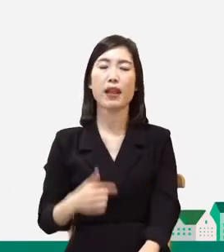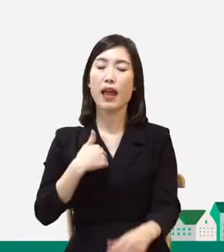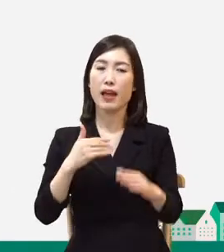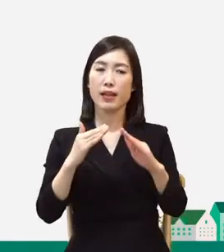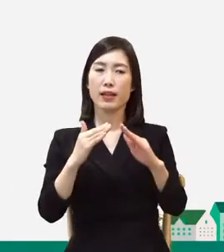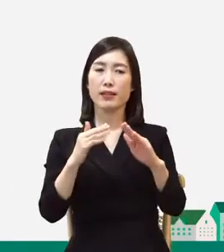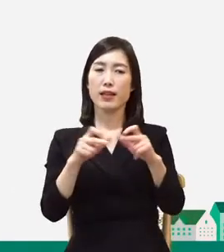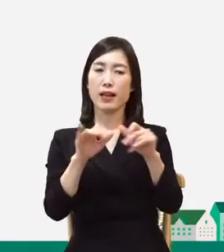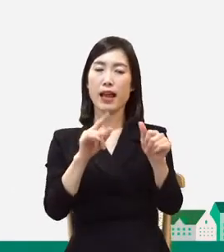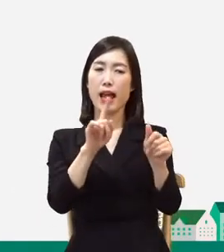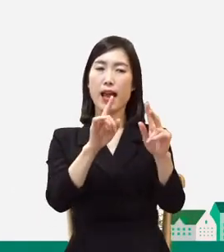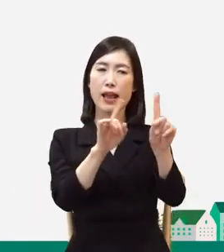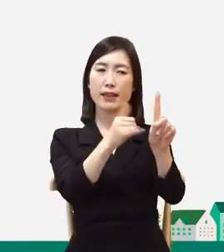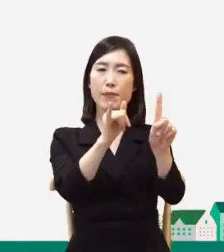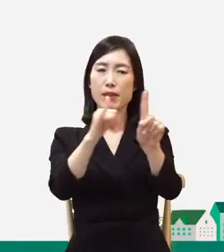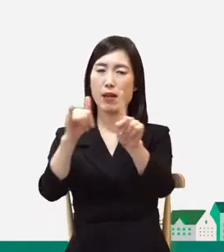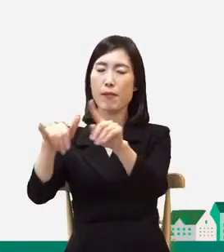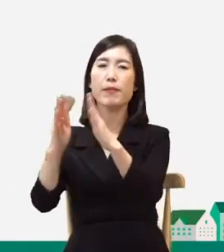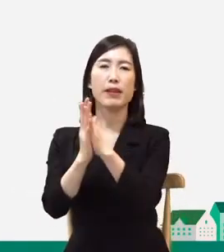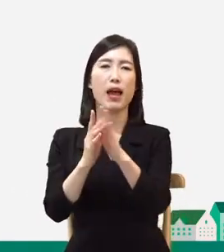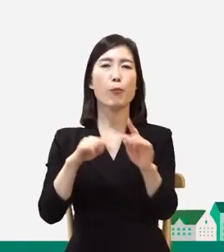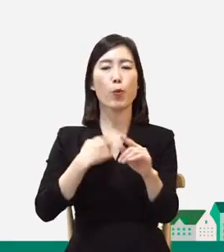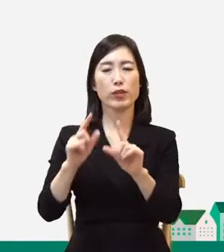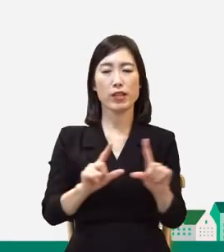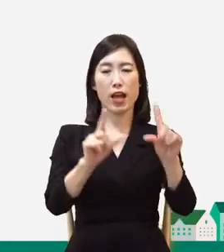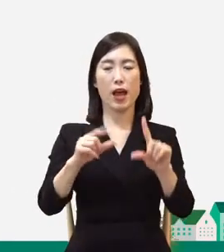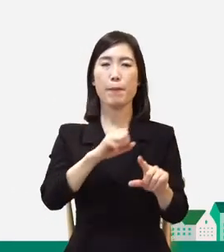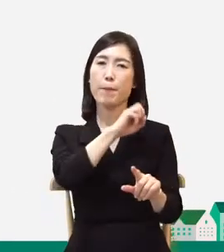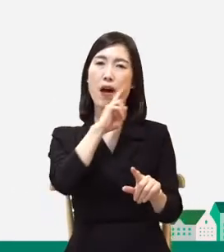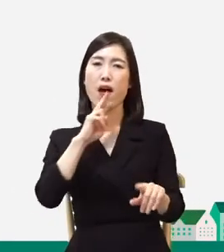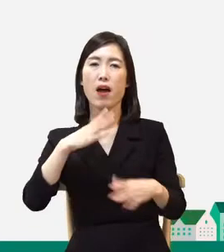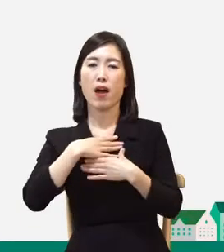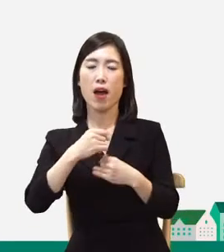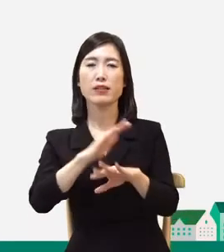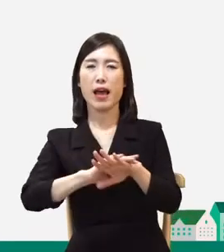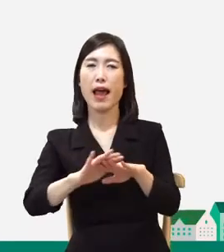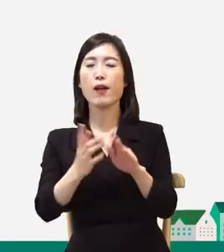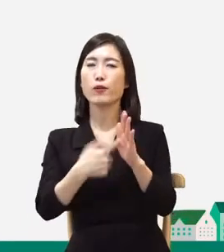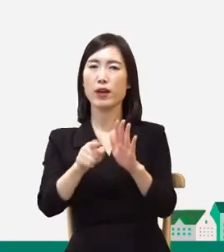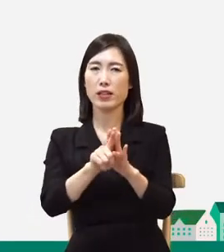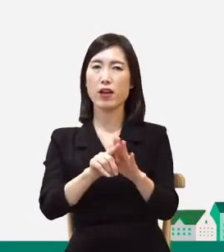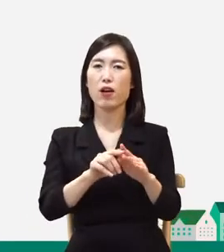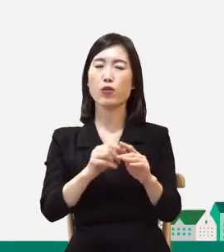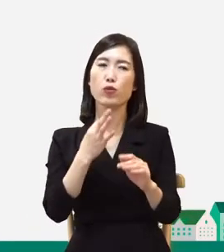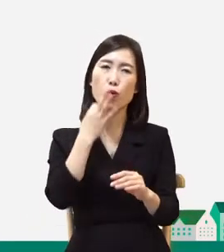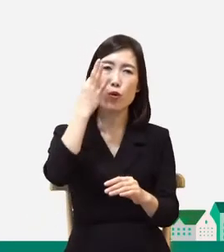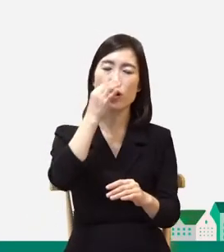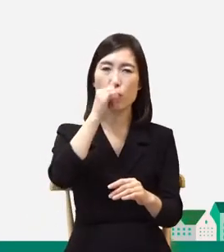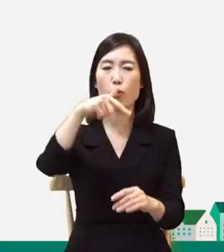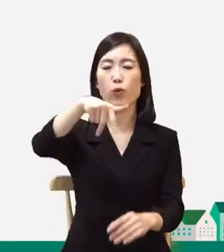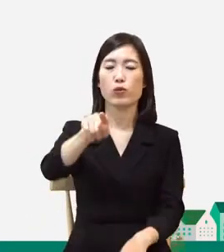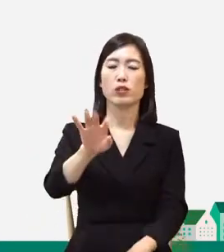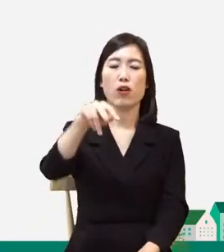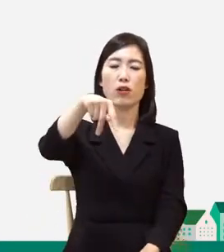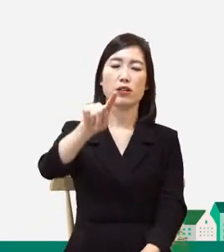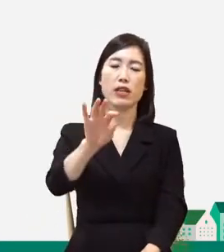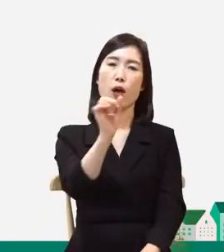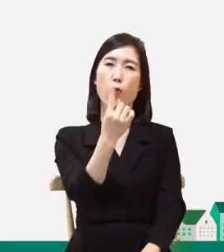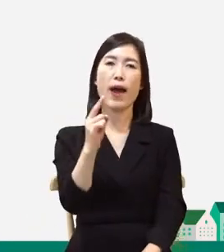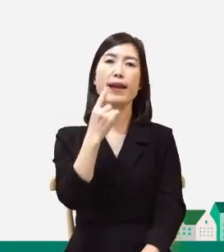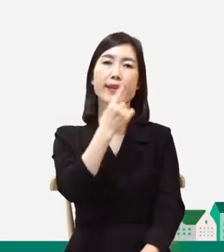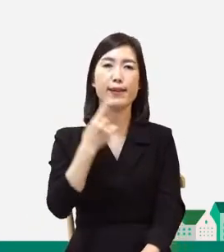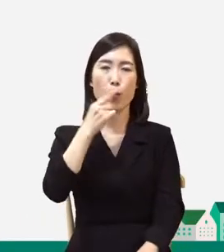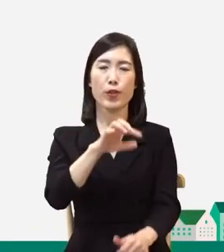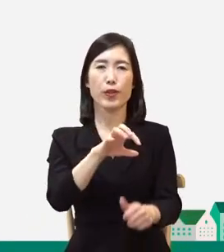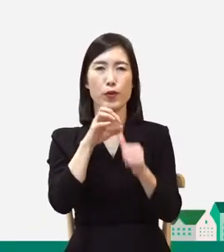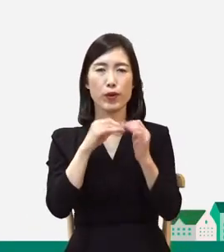분이 자신의 삶을 찾고 본연의 삶을 살아갈 수 있도록 지원하고자 하며 정상화 이론에 입각하여 입주민이